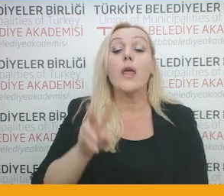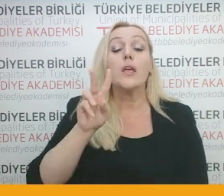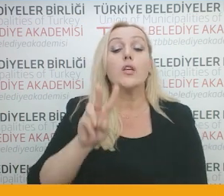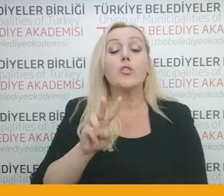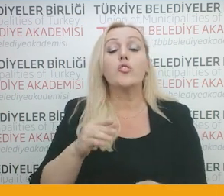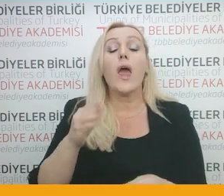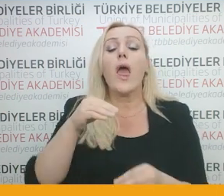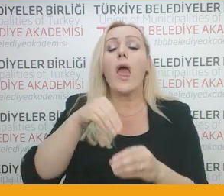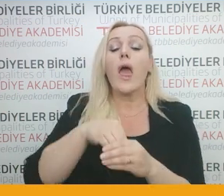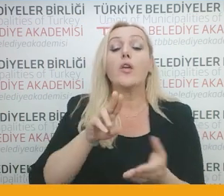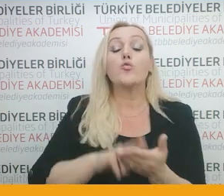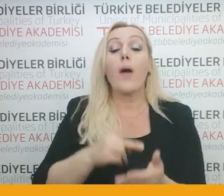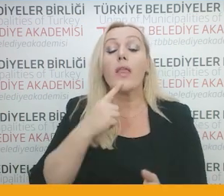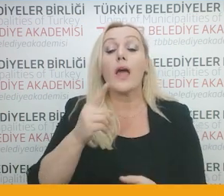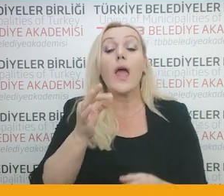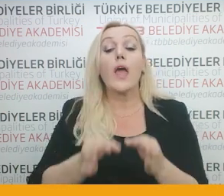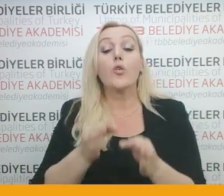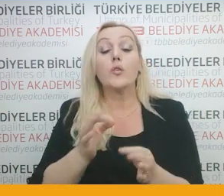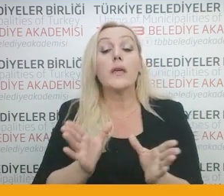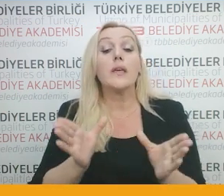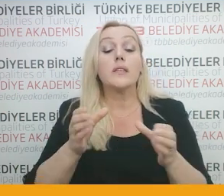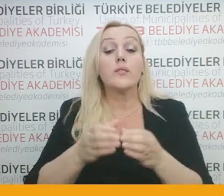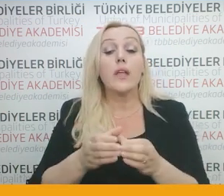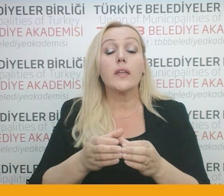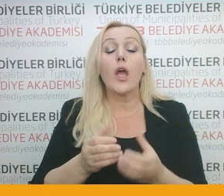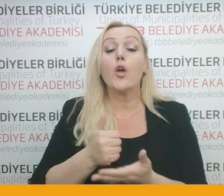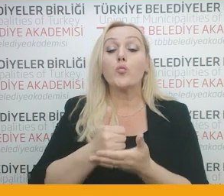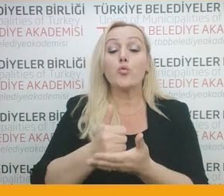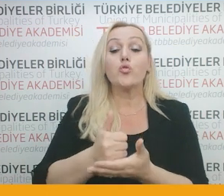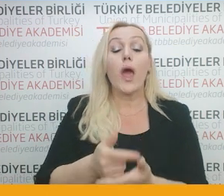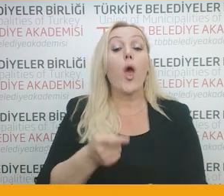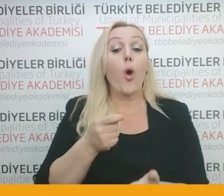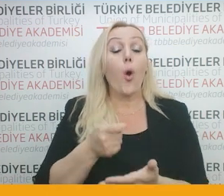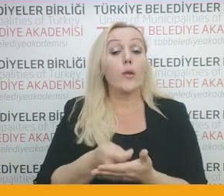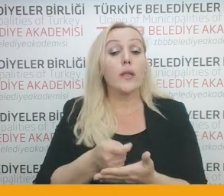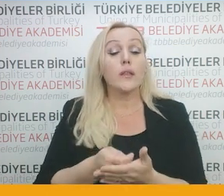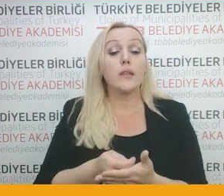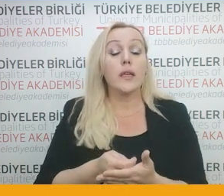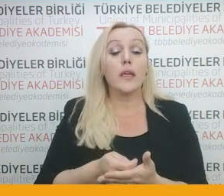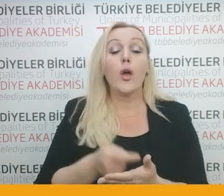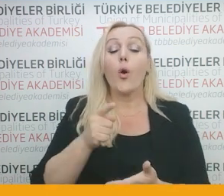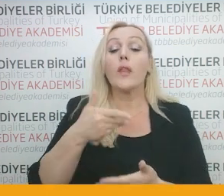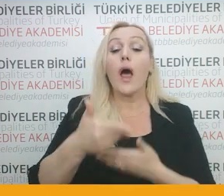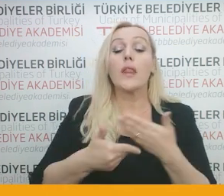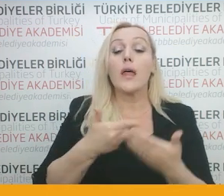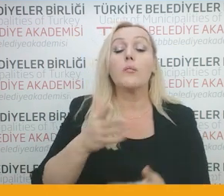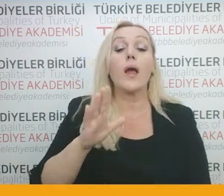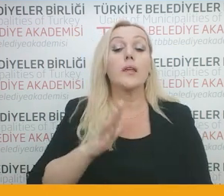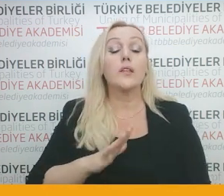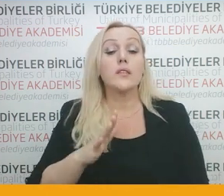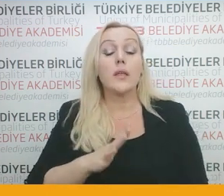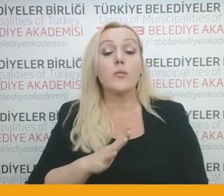düzeyde encümen derken ekonomik sınıflandırmadaki yani bütçe ödeneklerindeki ikinci düzeyden bahsetmiştim.